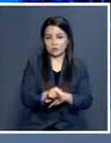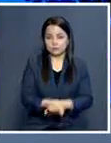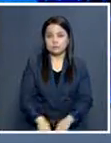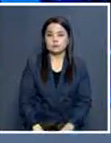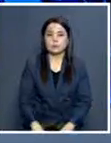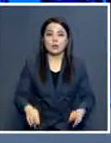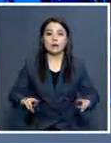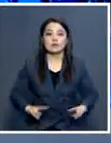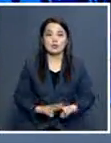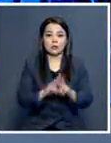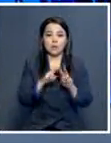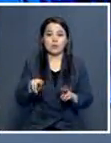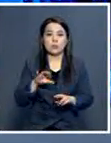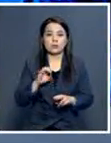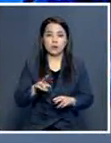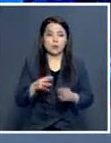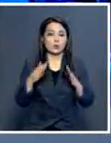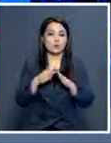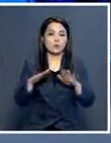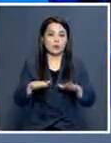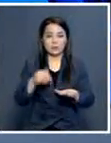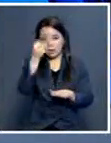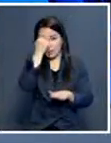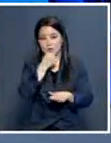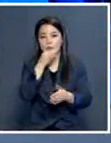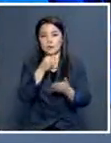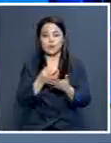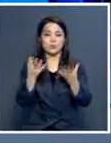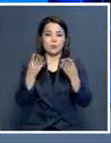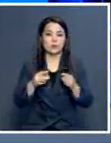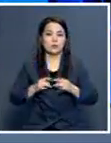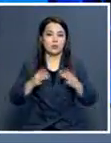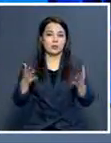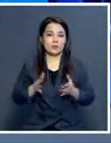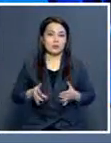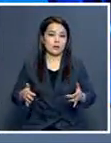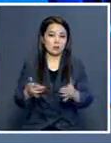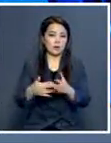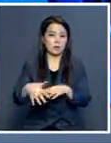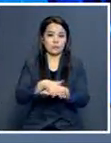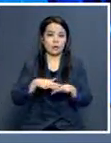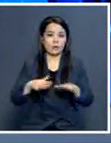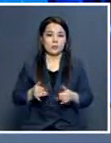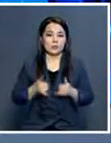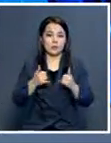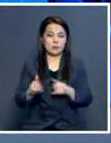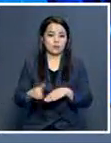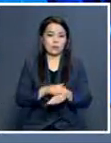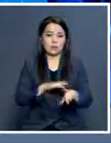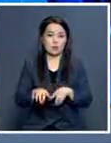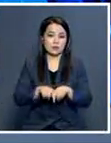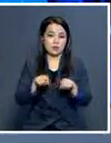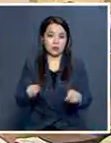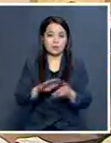Астанадағы достық үйінде жүздеген адам алғыс айту күнін тойлауға жиналды. Мереке аясында бірнеше қайырымдылық шарасы өткізілді. Оның бірі